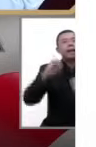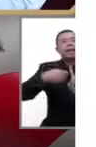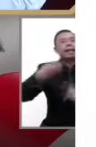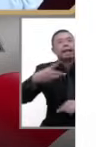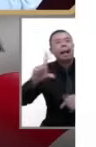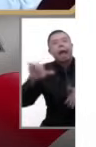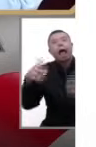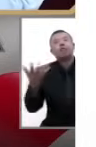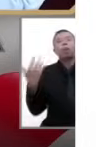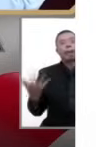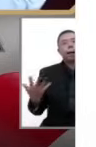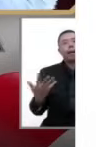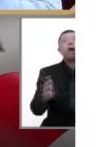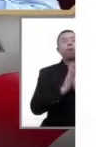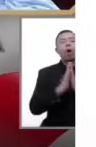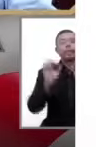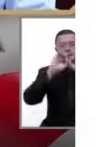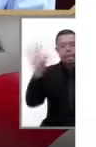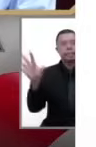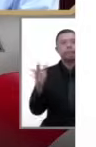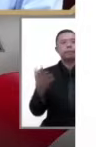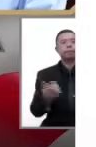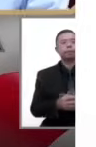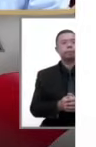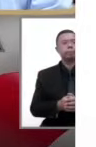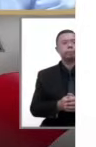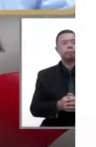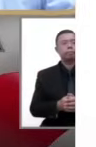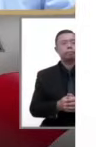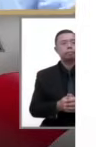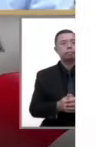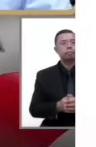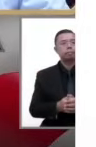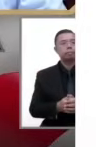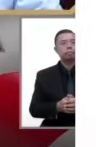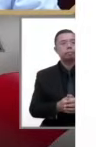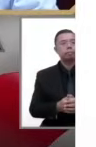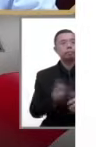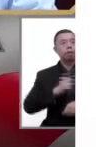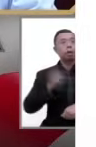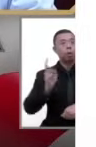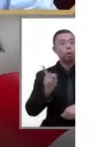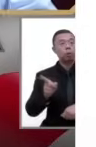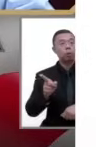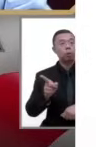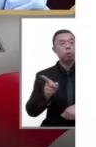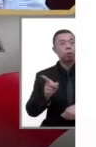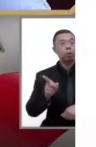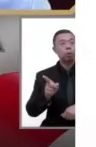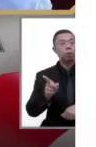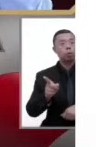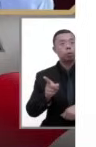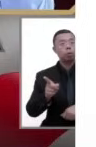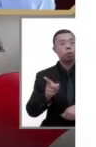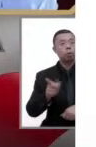oleh banyak orang e merendahkan gitu ya tapi apapun gesturnya Prof Mahfud dengan sabar dengan tenang dengan mapan justru